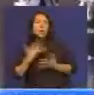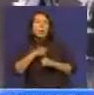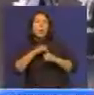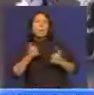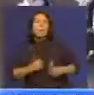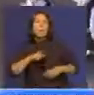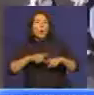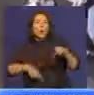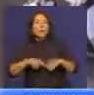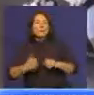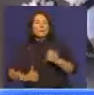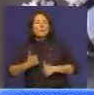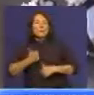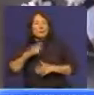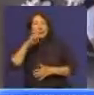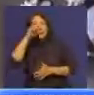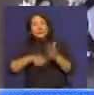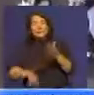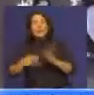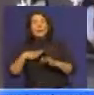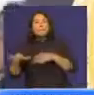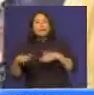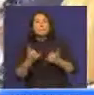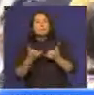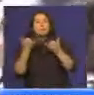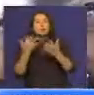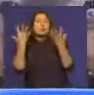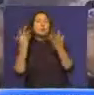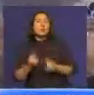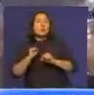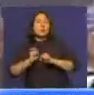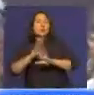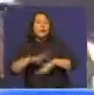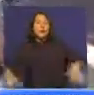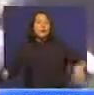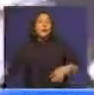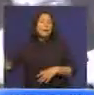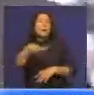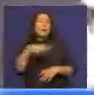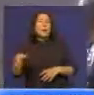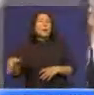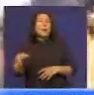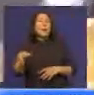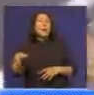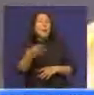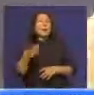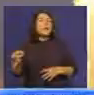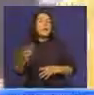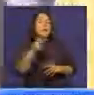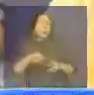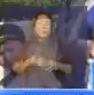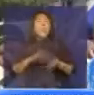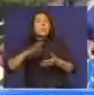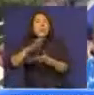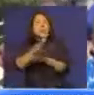к родине, патриотизма. Отметим, мероприятия, посвященные Дню защиты детей, пройдут во всех районах области и, безусловно,